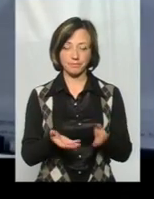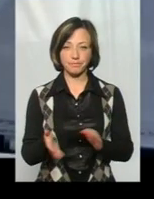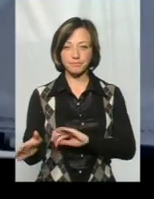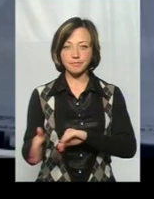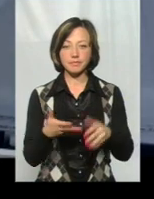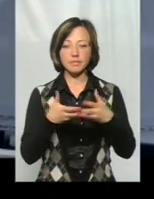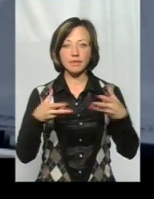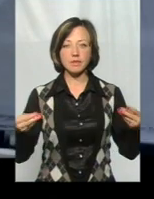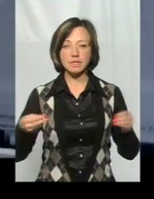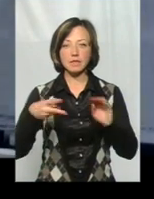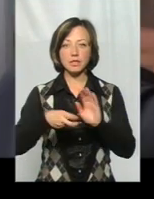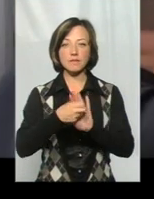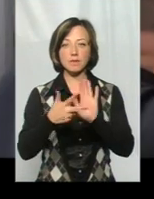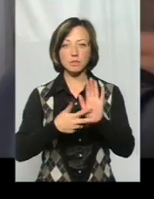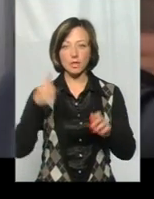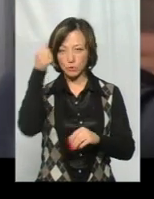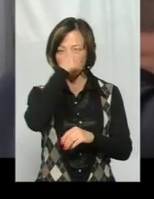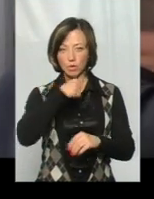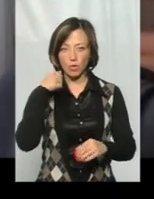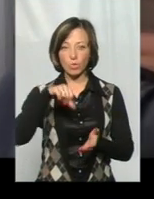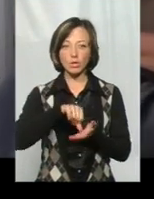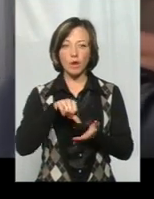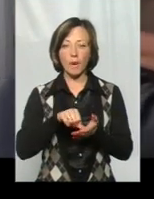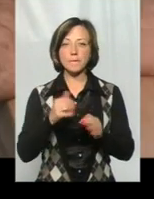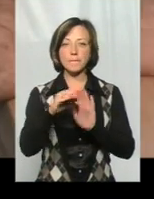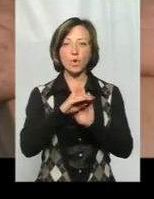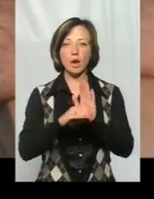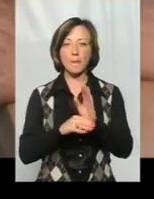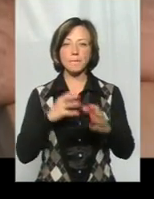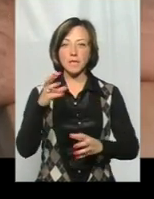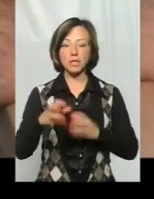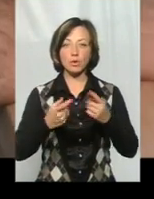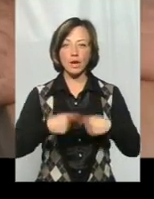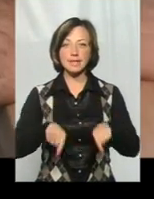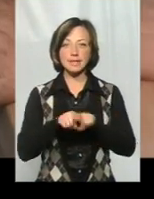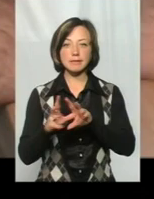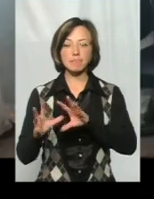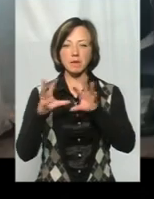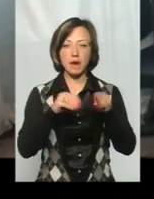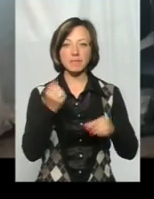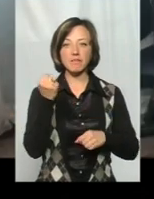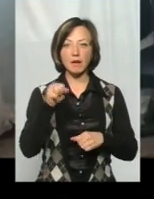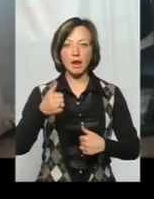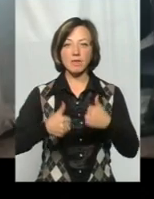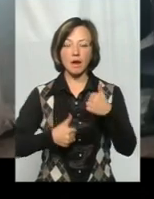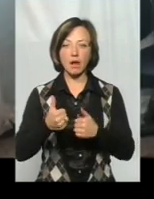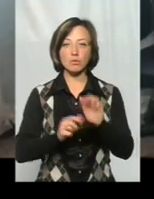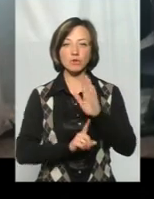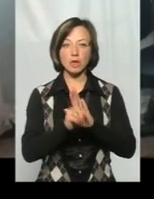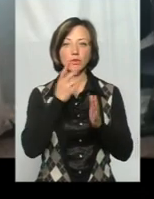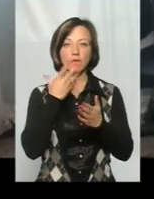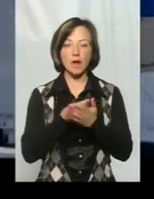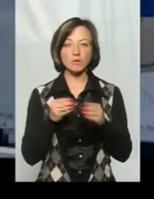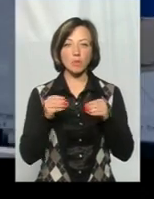Навесні 2018 року Валерій Подкалюк взяв участь у програмі Міжнародної організації з міграції та виграв грант для початку